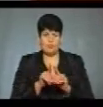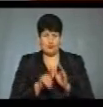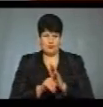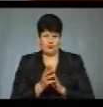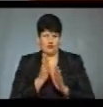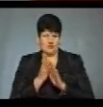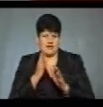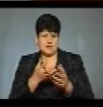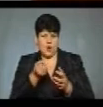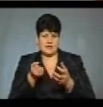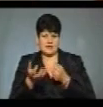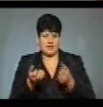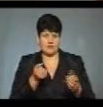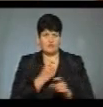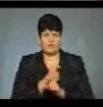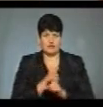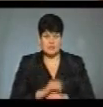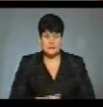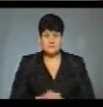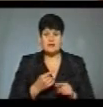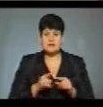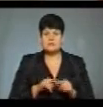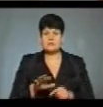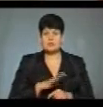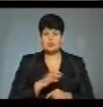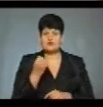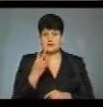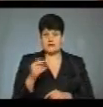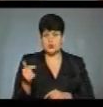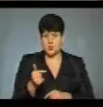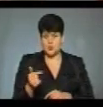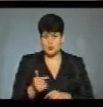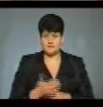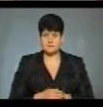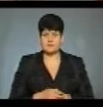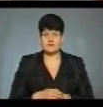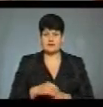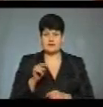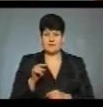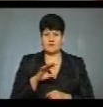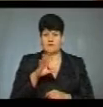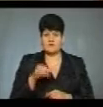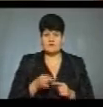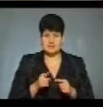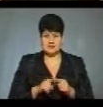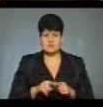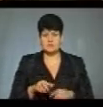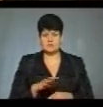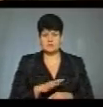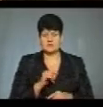отримували цей вогонь. Відні. Це відбулося 14 грудня, якраз там всі ці церемонії